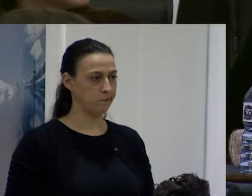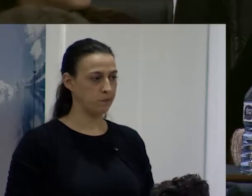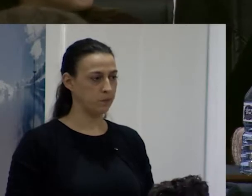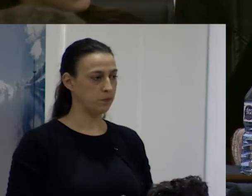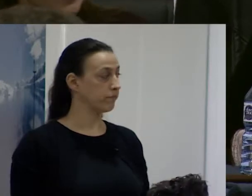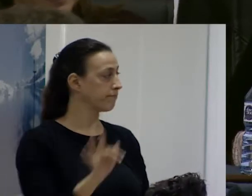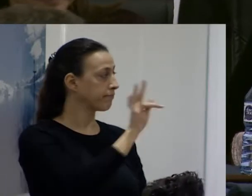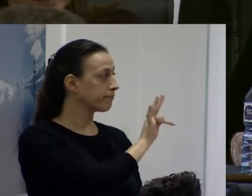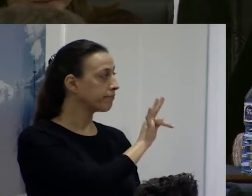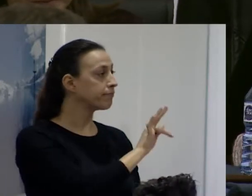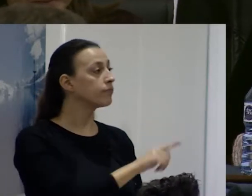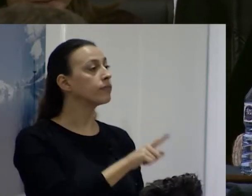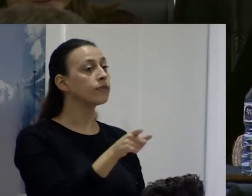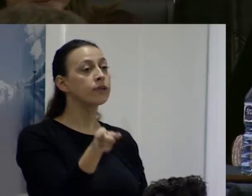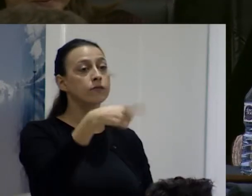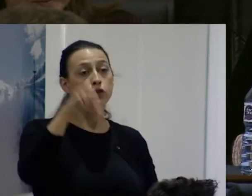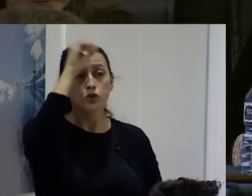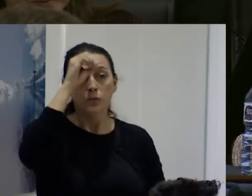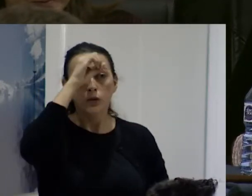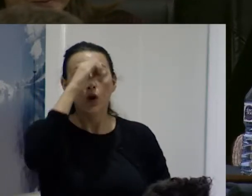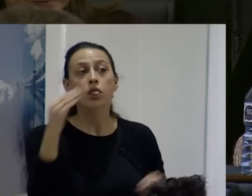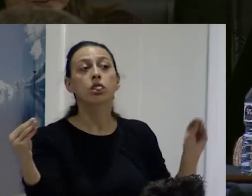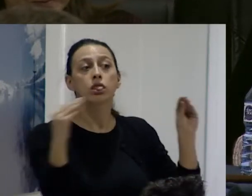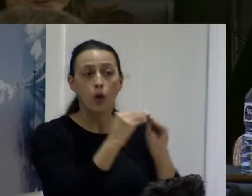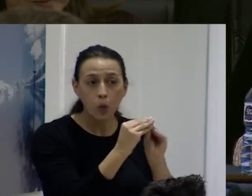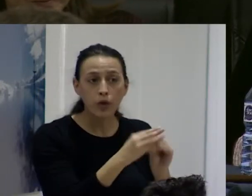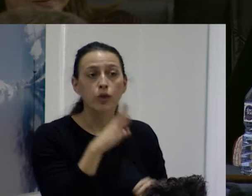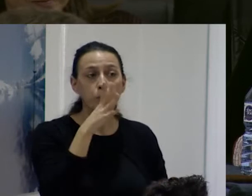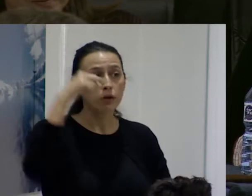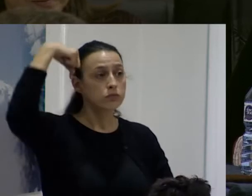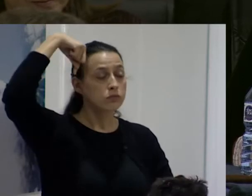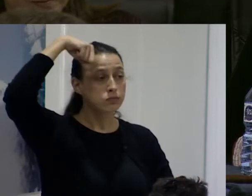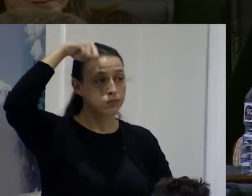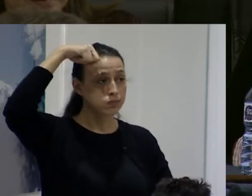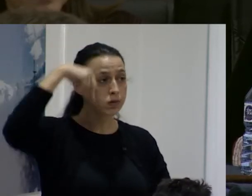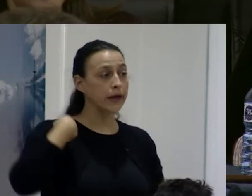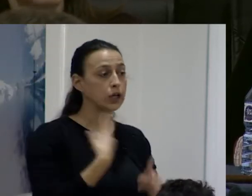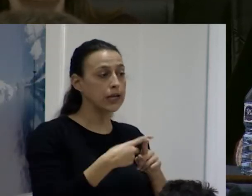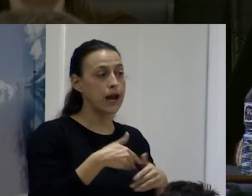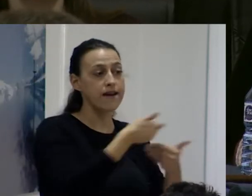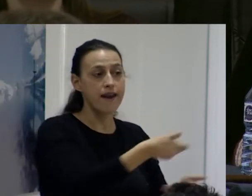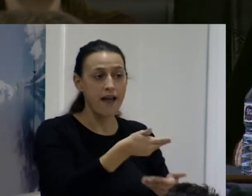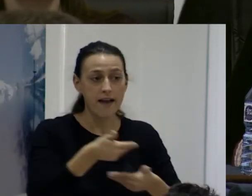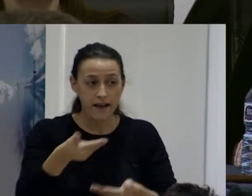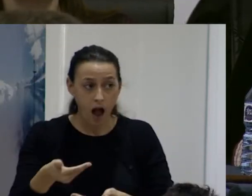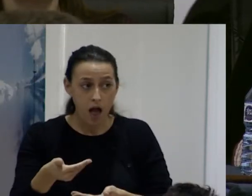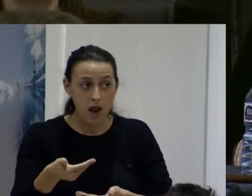Esteu d'acord que el senyor Tomàs Llorenç Serra siga revestit en els atributs doctorals honoris